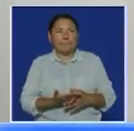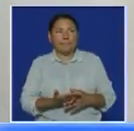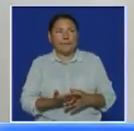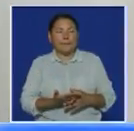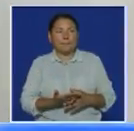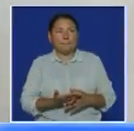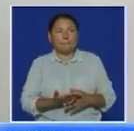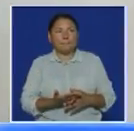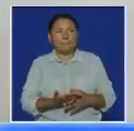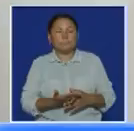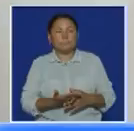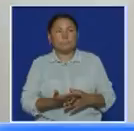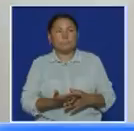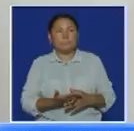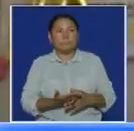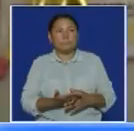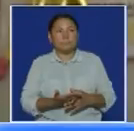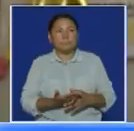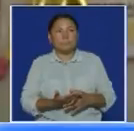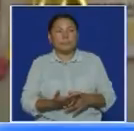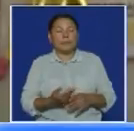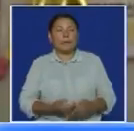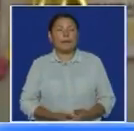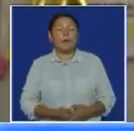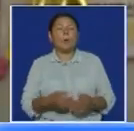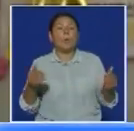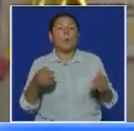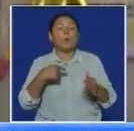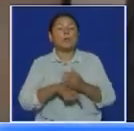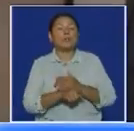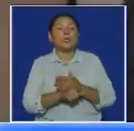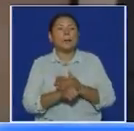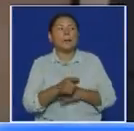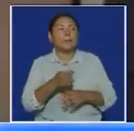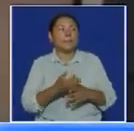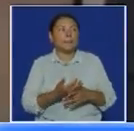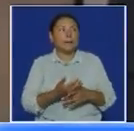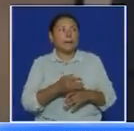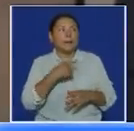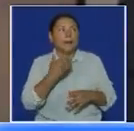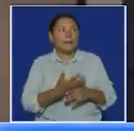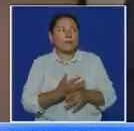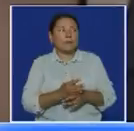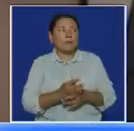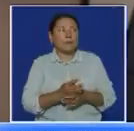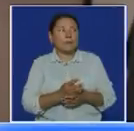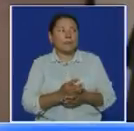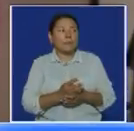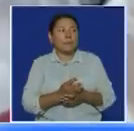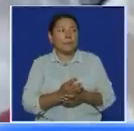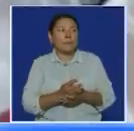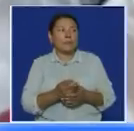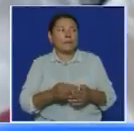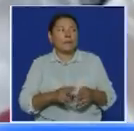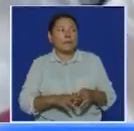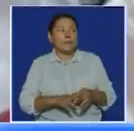мақсатында қызмет жасап отыр. Салтанатты шарада колледж қызметкерлері марапатталды. Солардың бірі Тайжан Серікбаева. 35